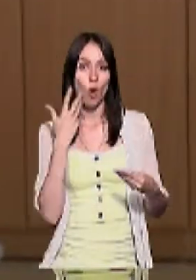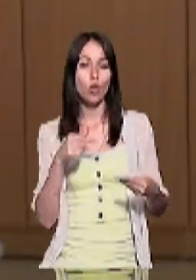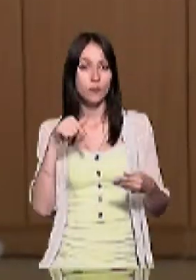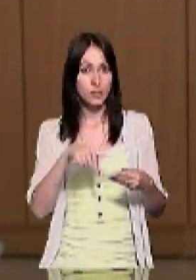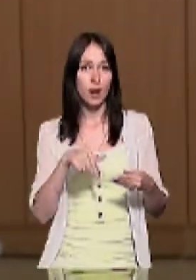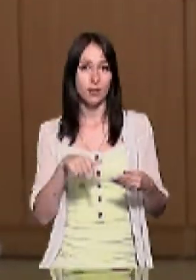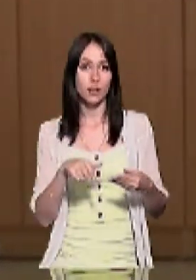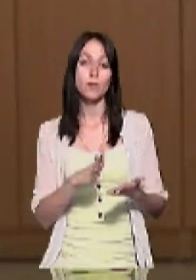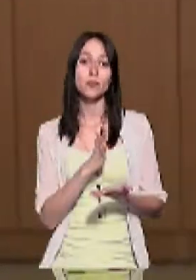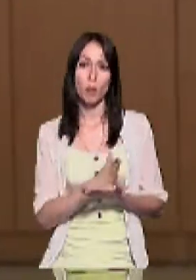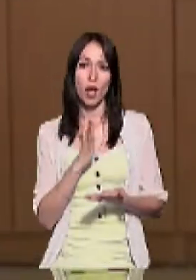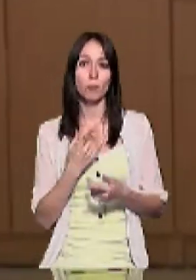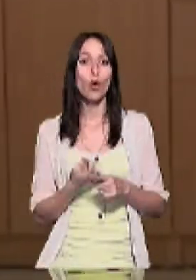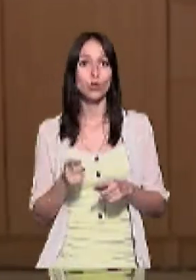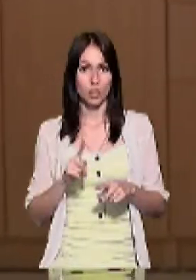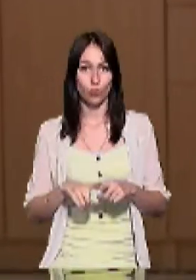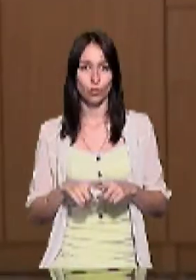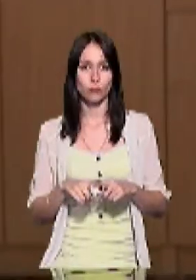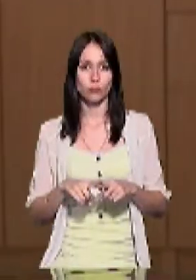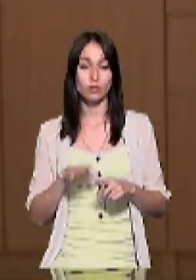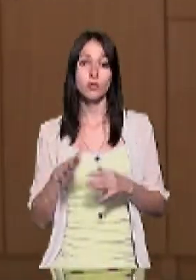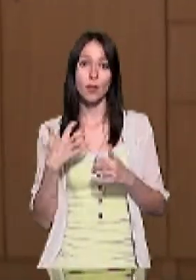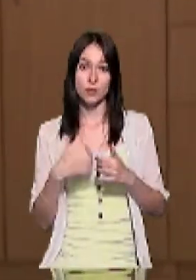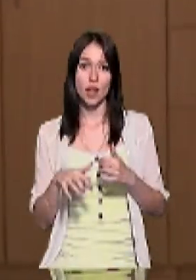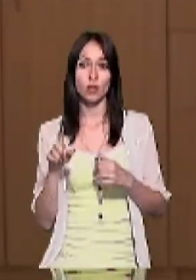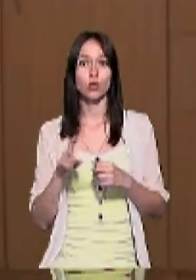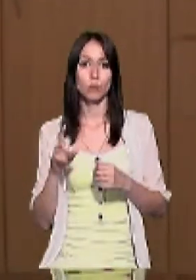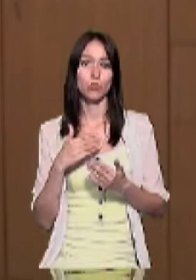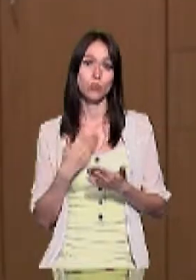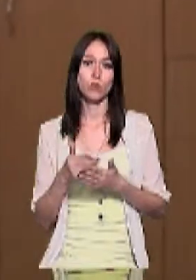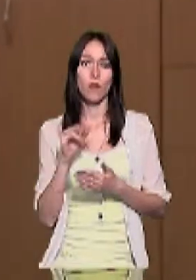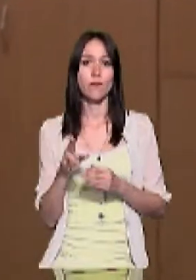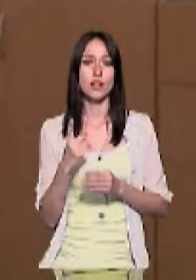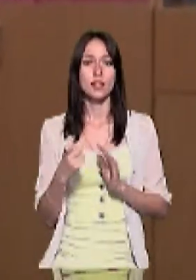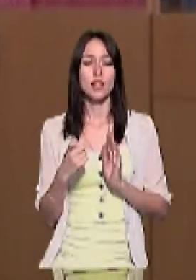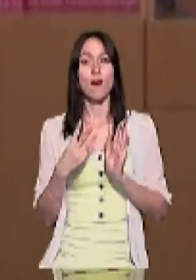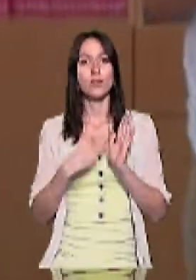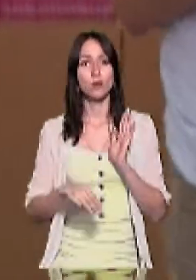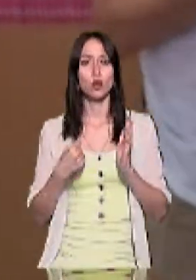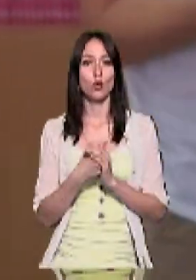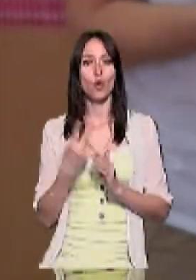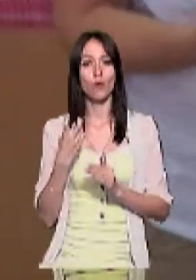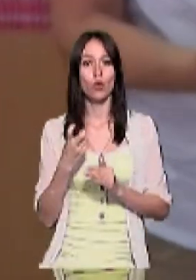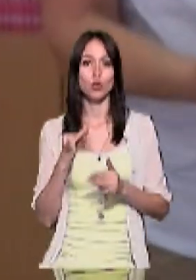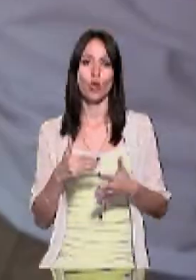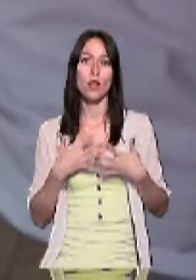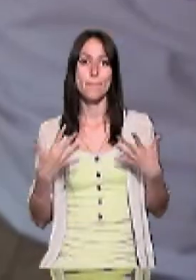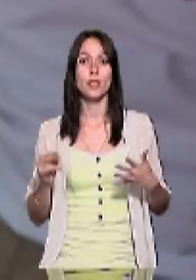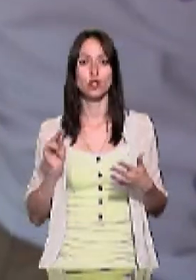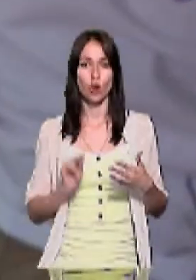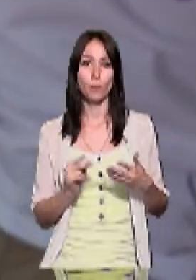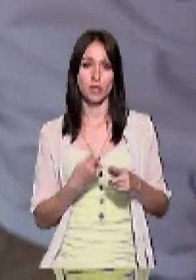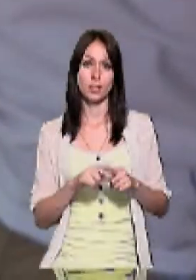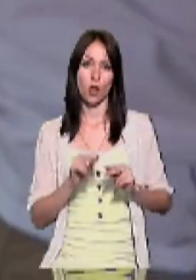всередині маємо ось таку, в середньому десь від 180 до 200 і більше робіт, власне,